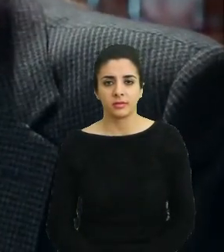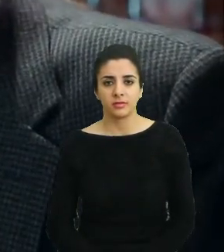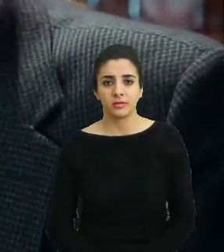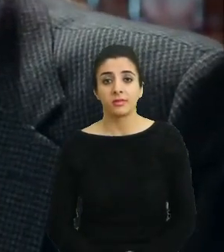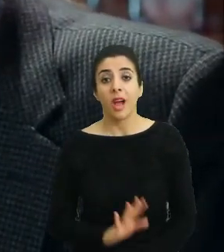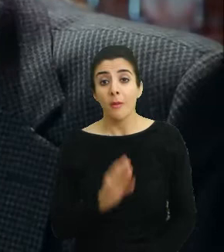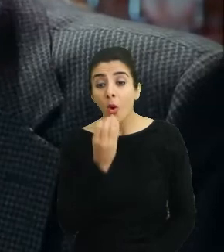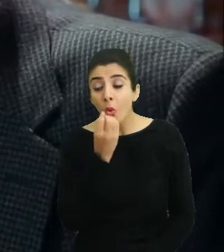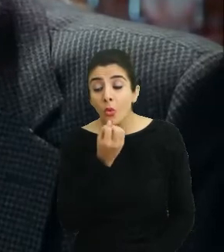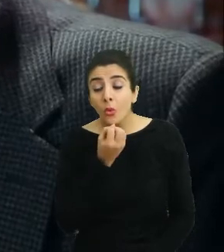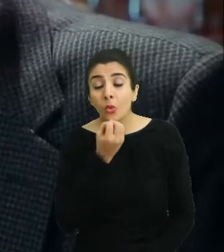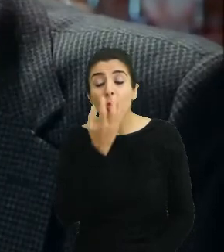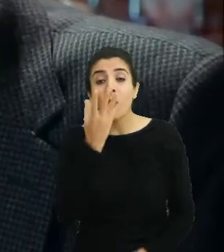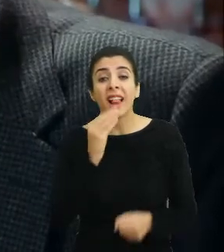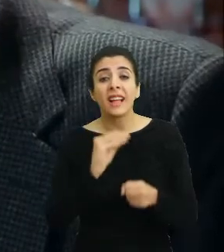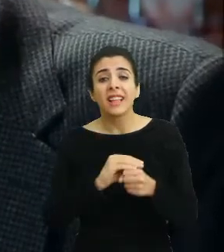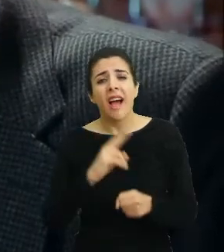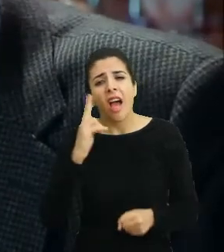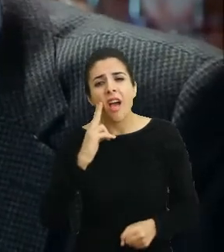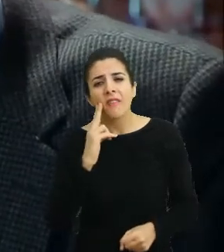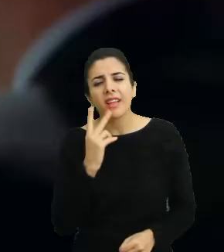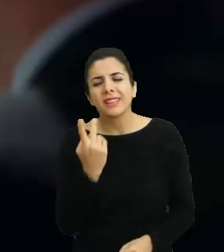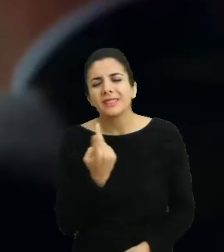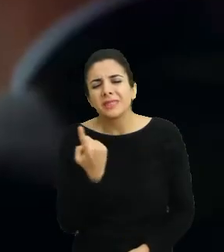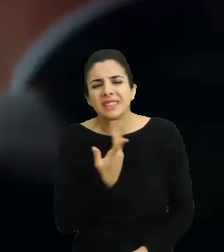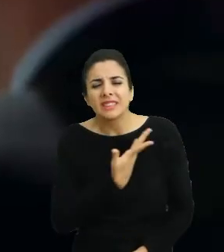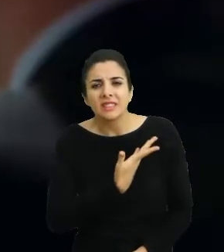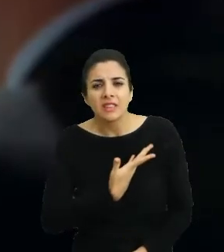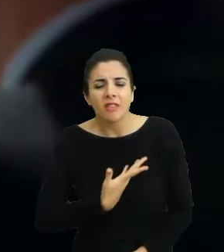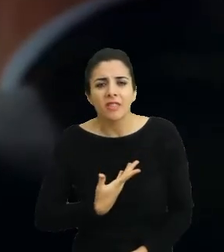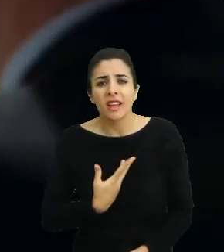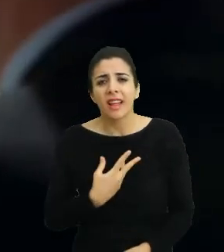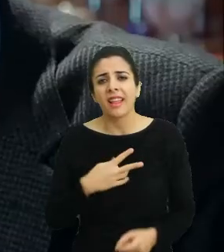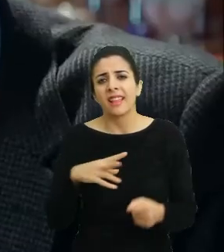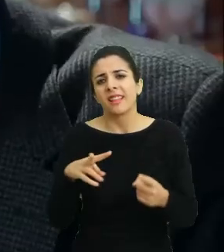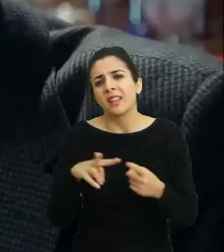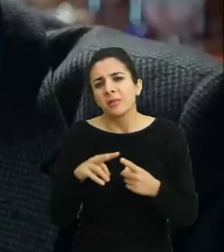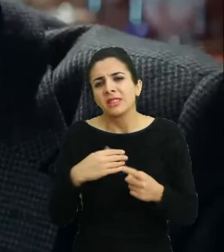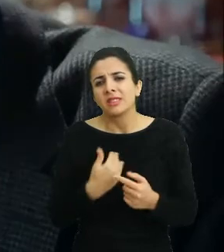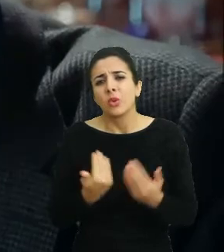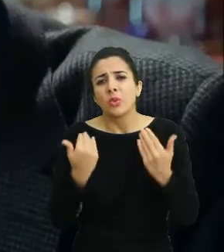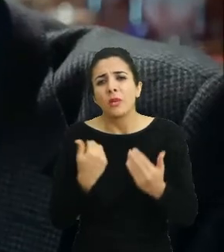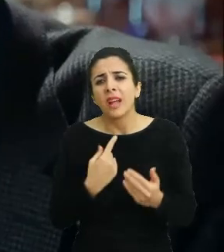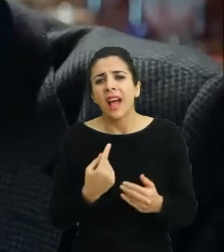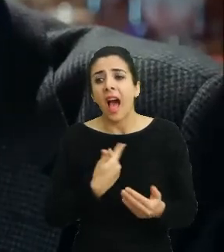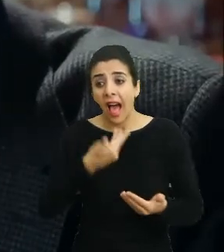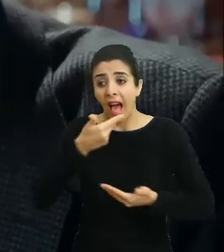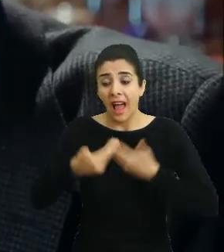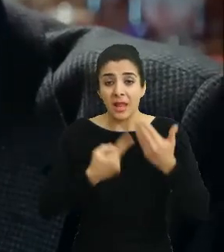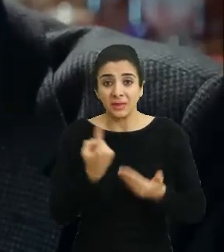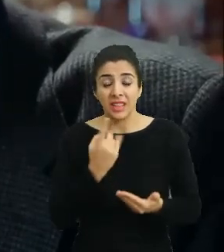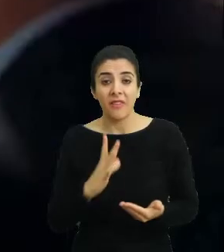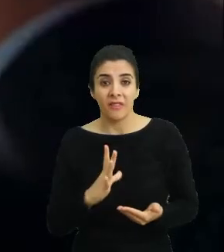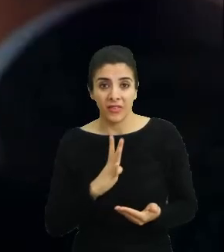Ama güllerin efendisi, İki gözümün nuru, Nebiler Sultan o kadar güzel hitap ediyor ki